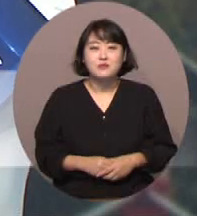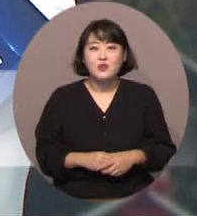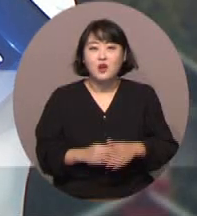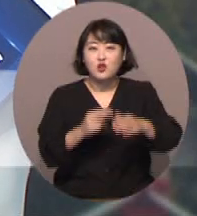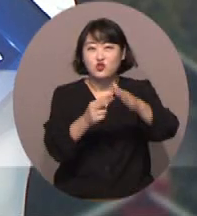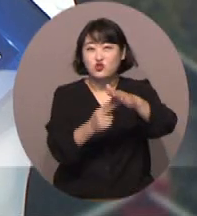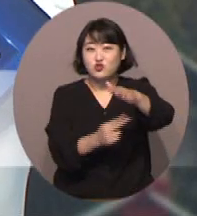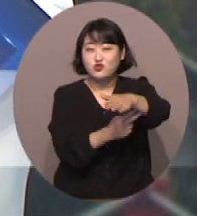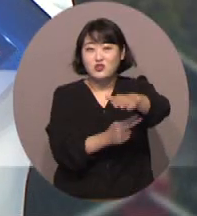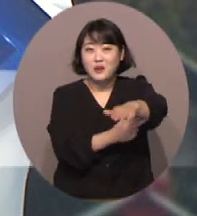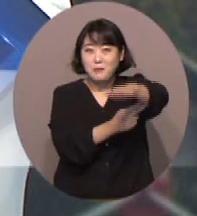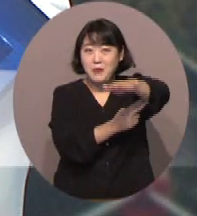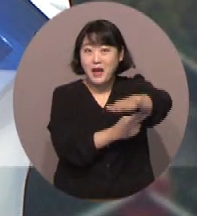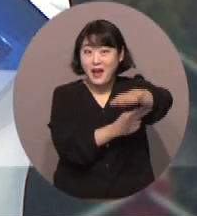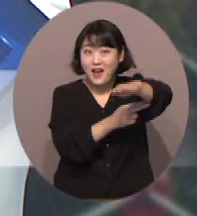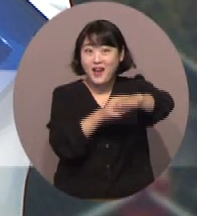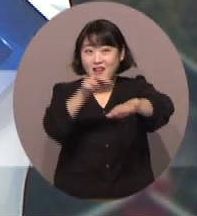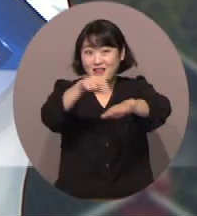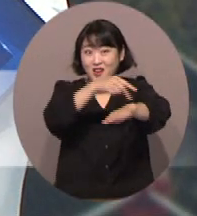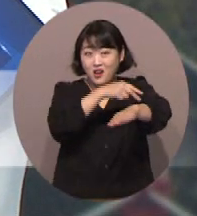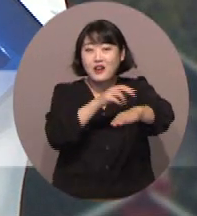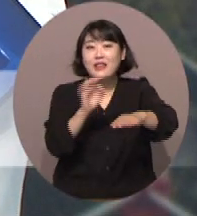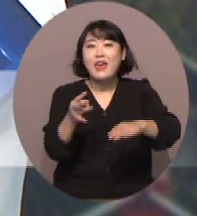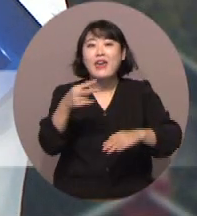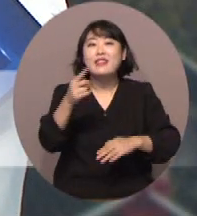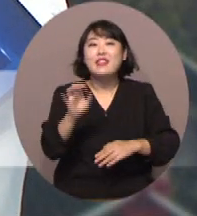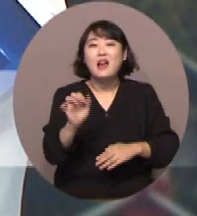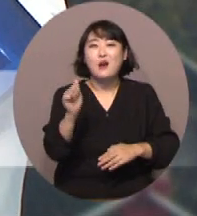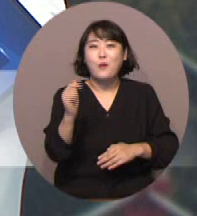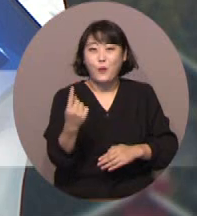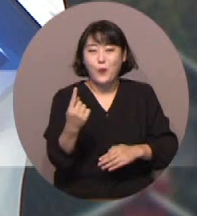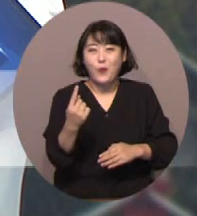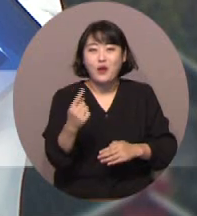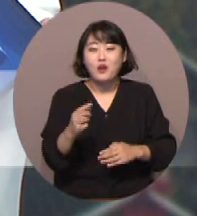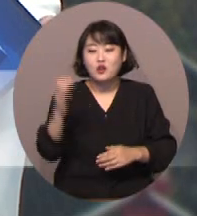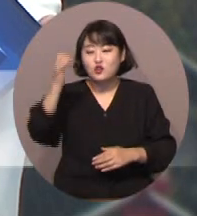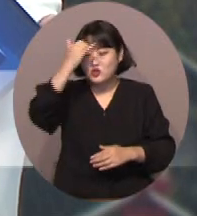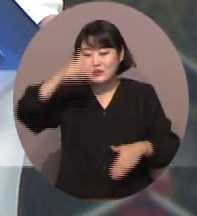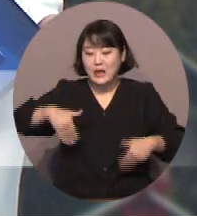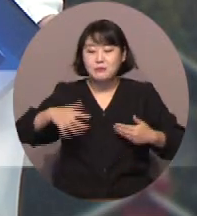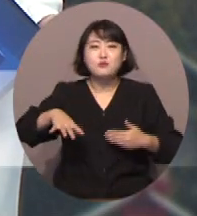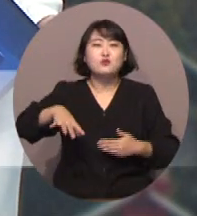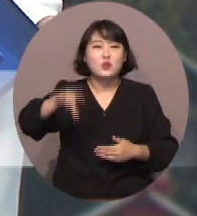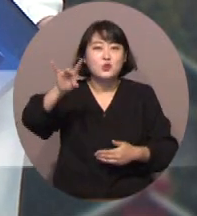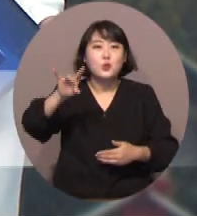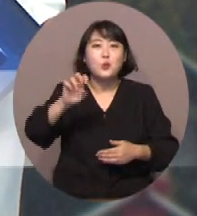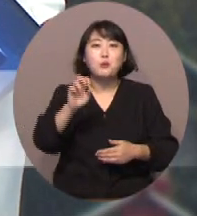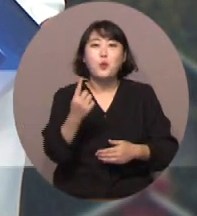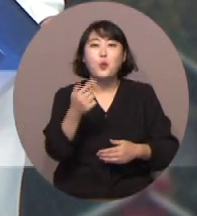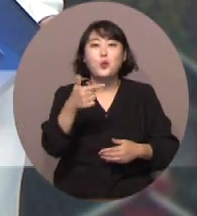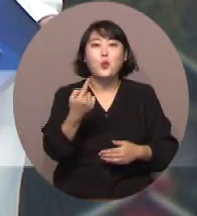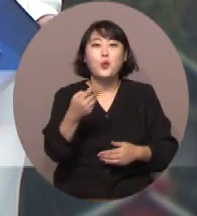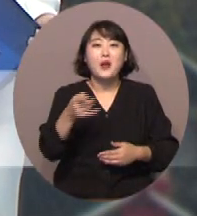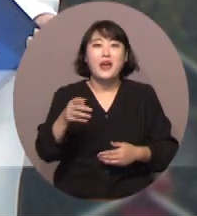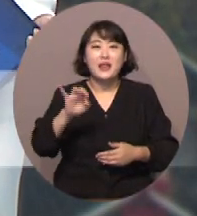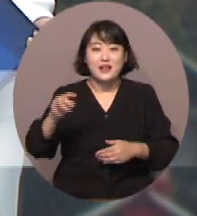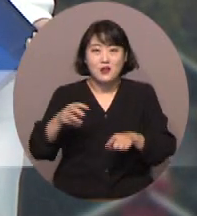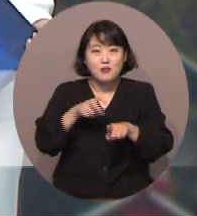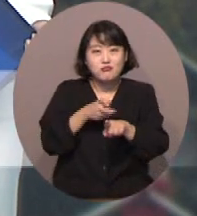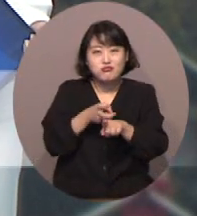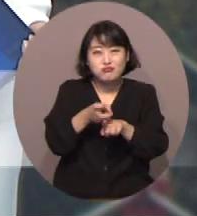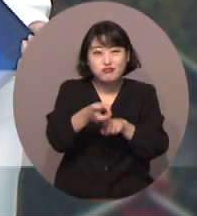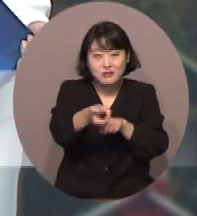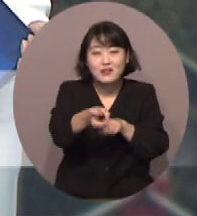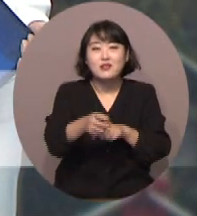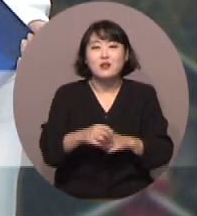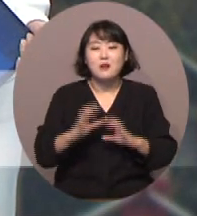출렁다리가 들어선 뒤 관광객이 몰리는 예당호에 충남에서 최초로 모노레일이 등장했습니다. 야간에도 상시 운영에